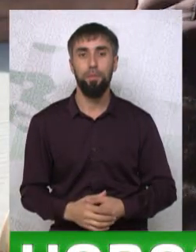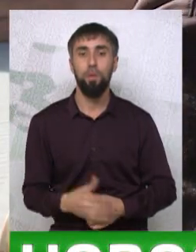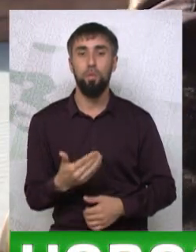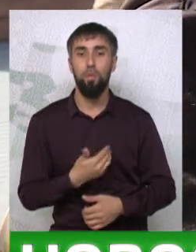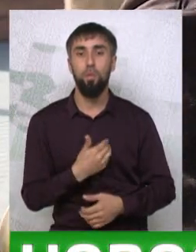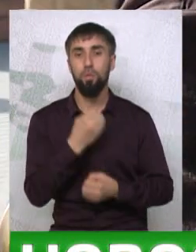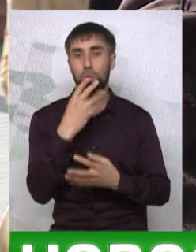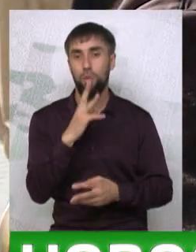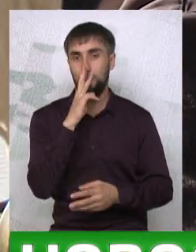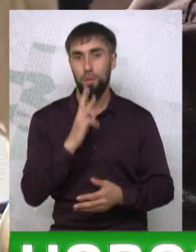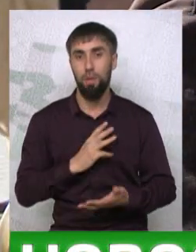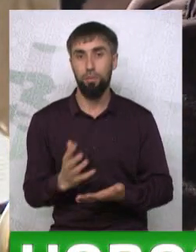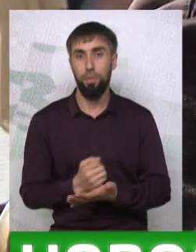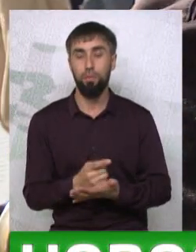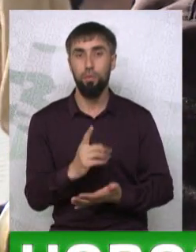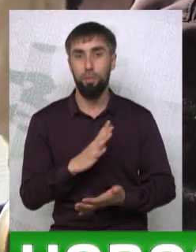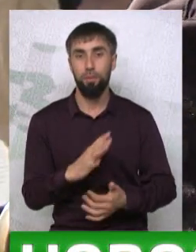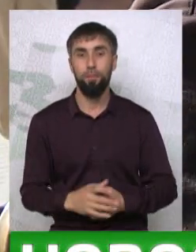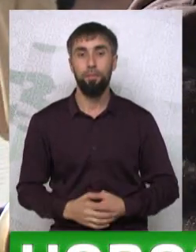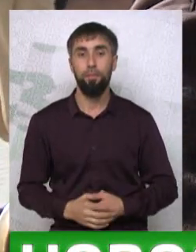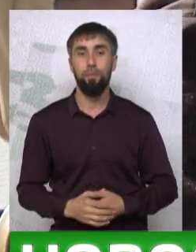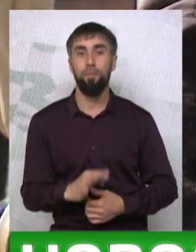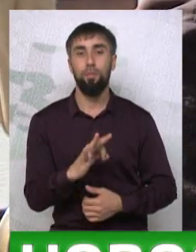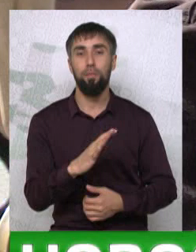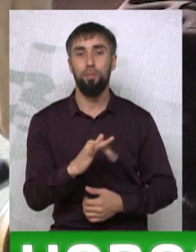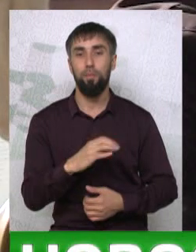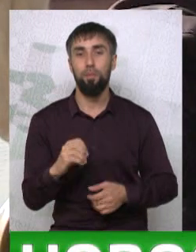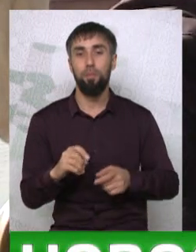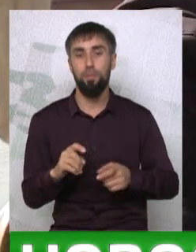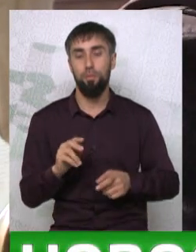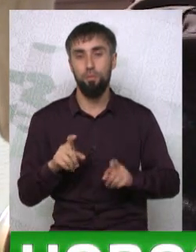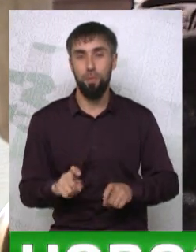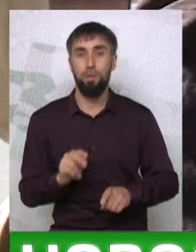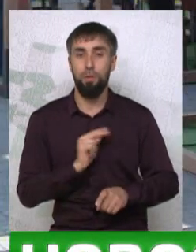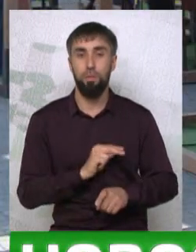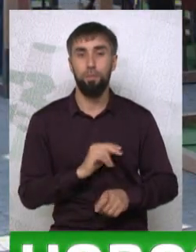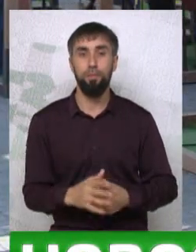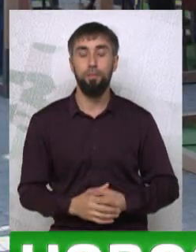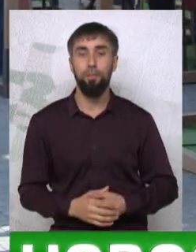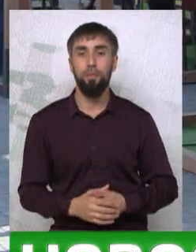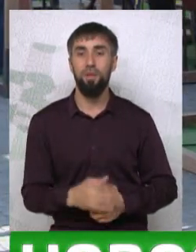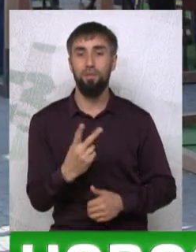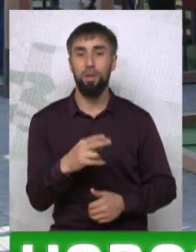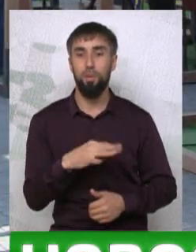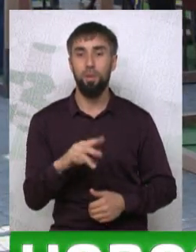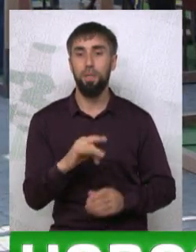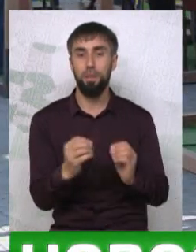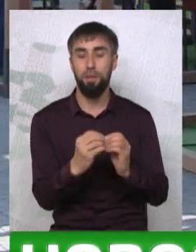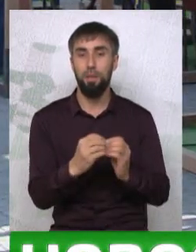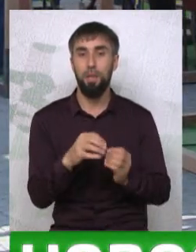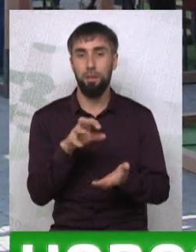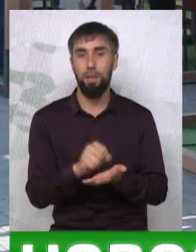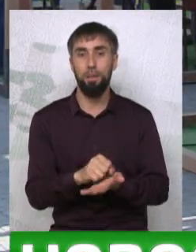Хочу хорошую заработную плату, чтобы в офисе, чтобы работать. Два павильона из 10 занял